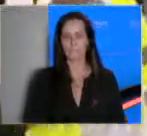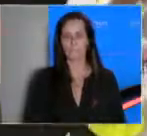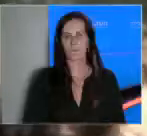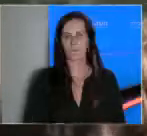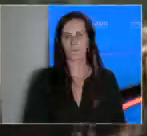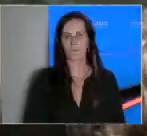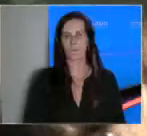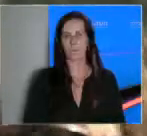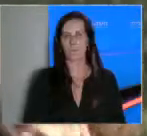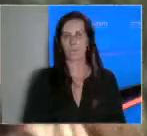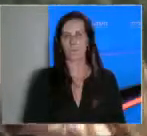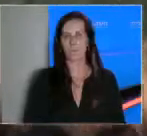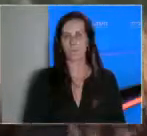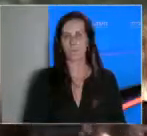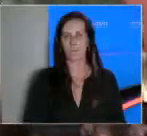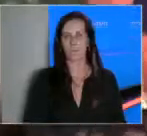מחיר.